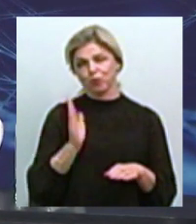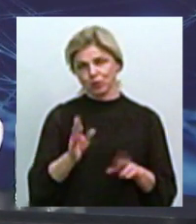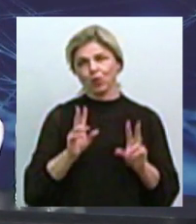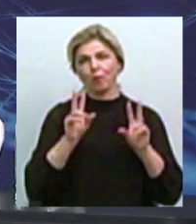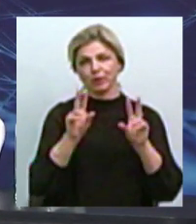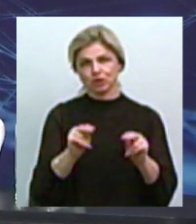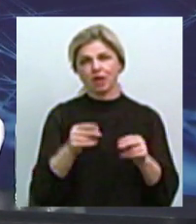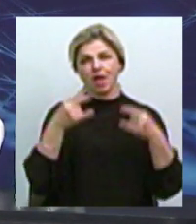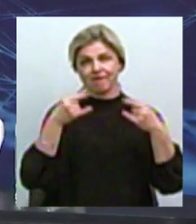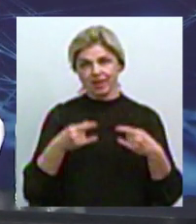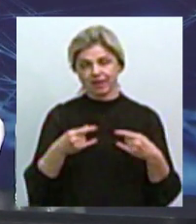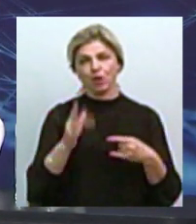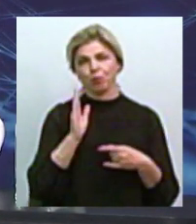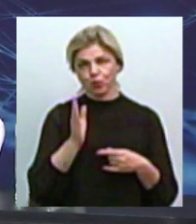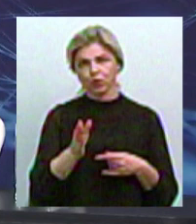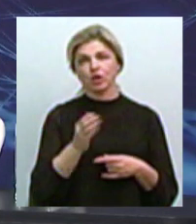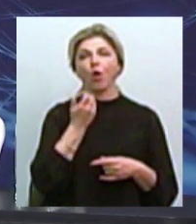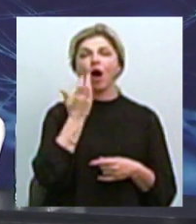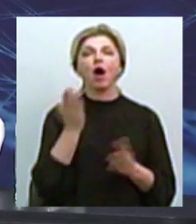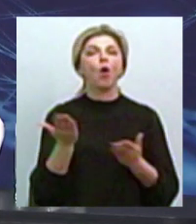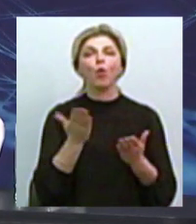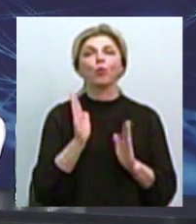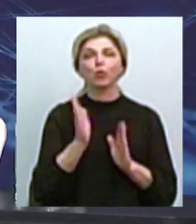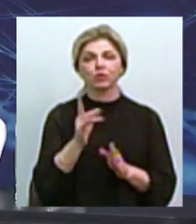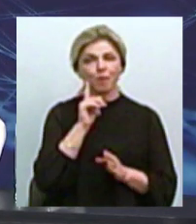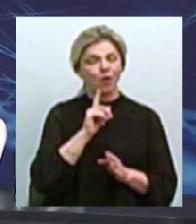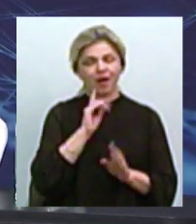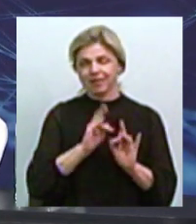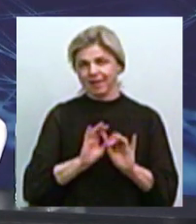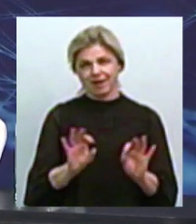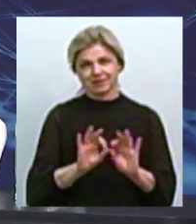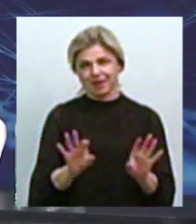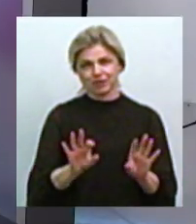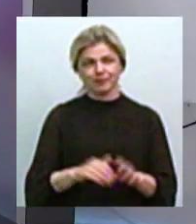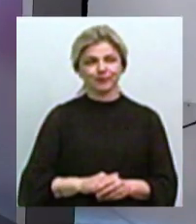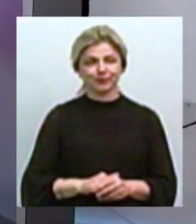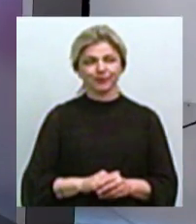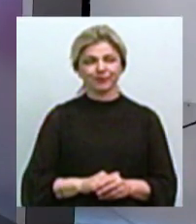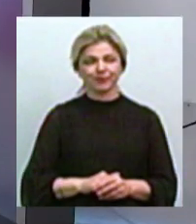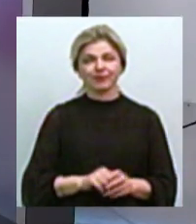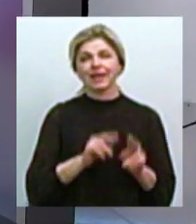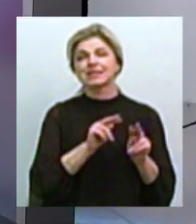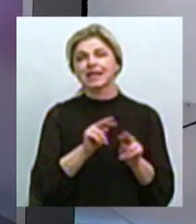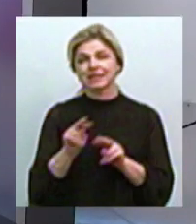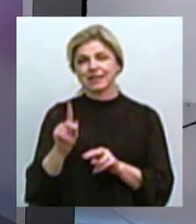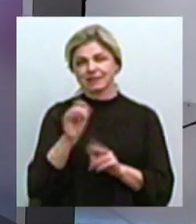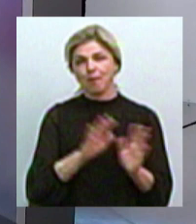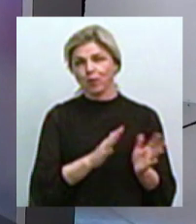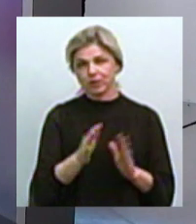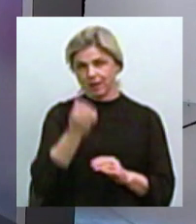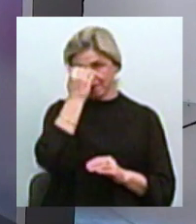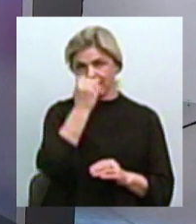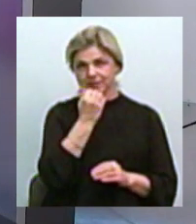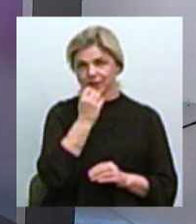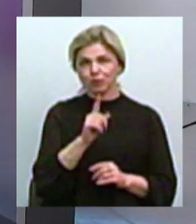прямом эфире. Да, он будет, но какой он будет, мы вам пока не расскажем. Стежимо за подіями. Спасибі вам, що